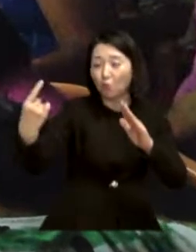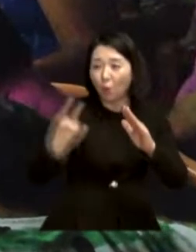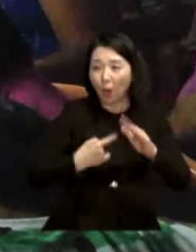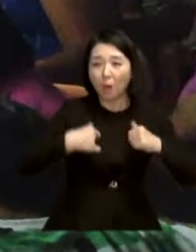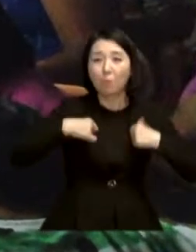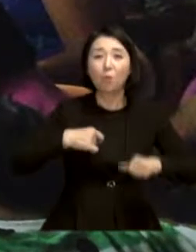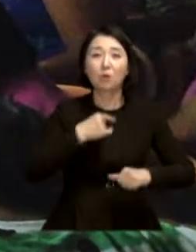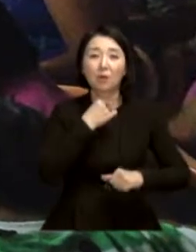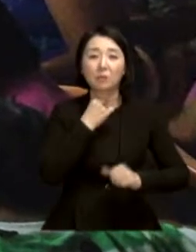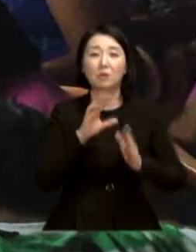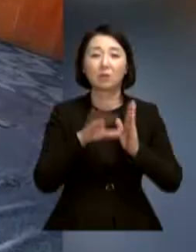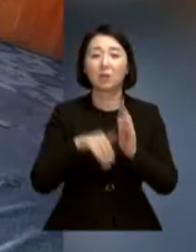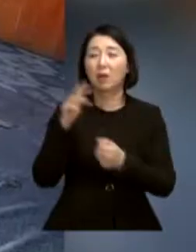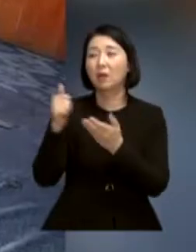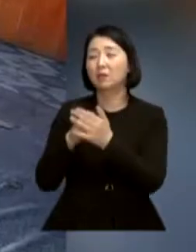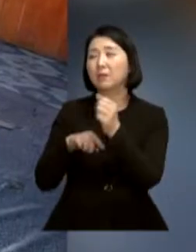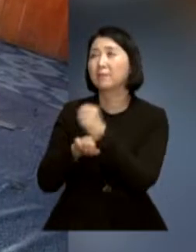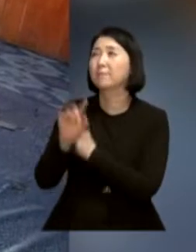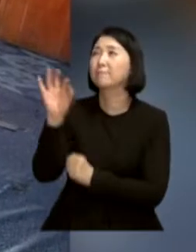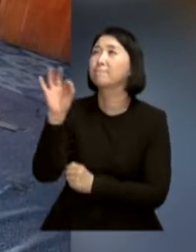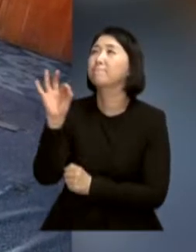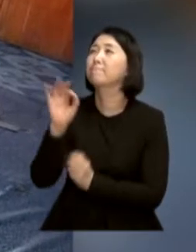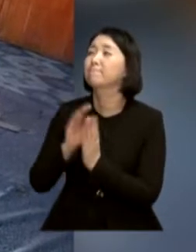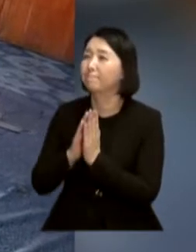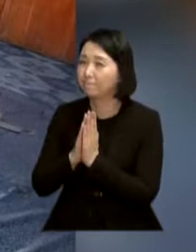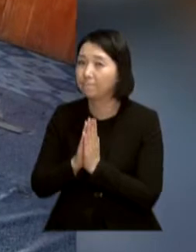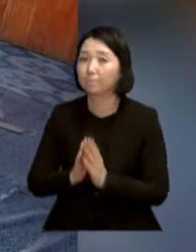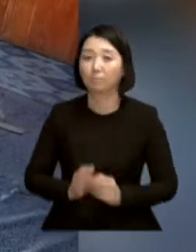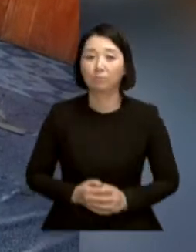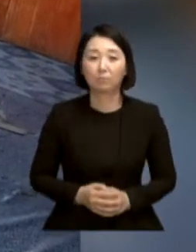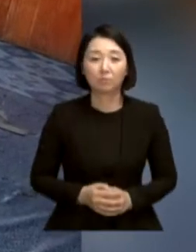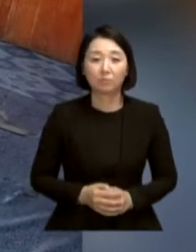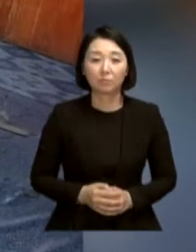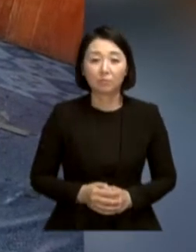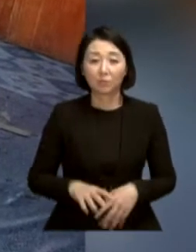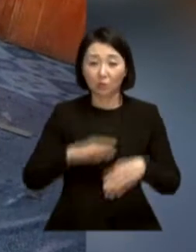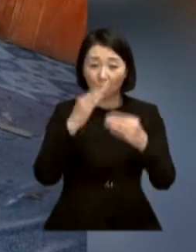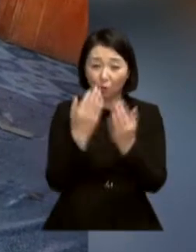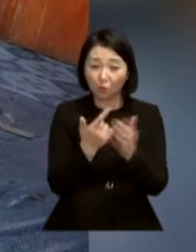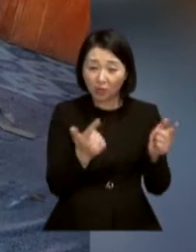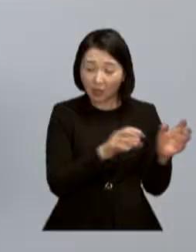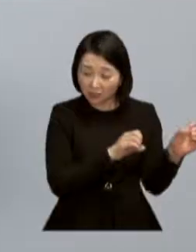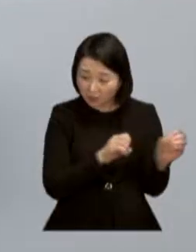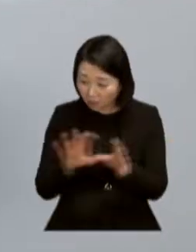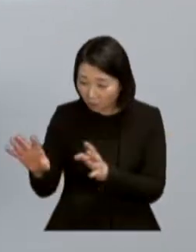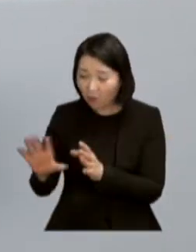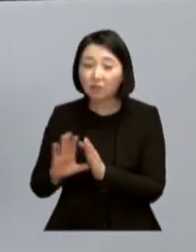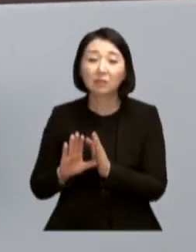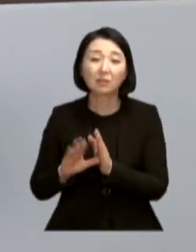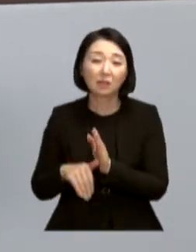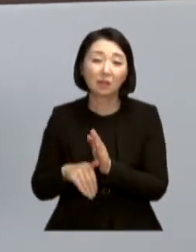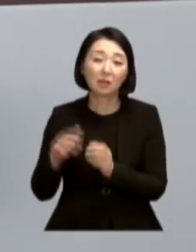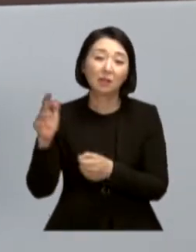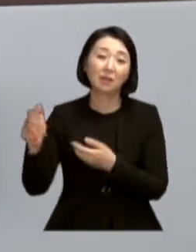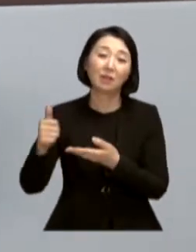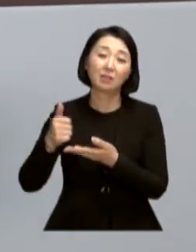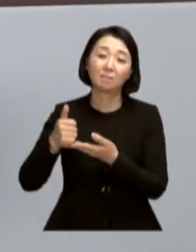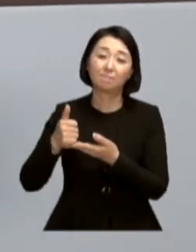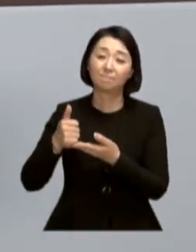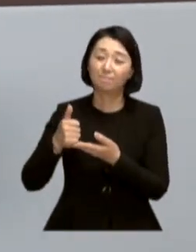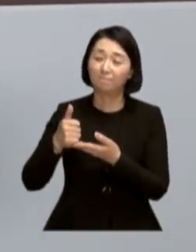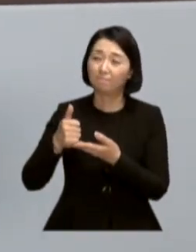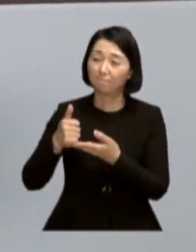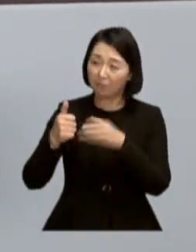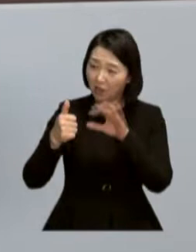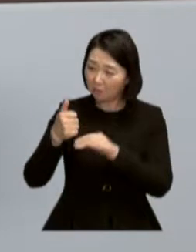싶던 그때도 여전히 하나님의 뜻을 구했는데 모든 것을 다 잊어버린 그때에 하나님께